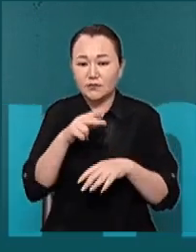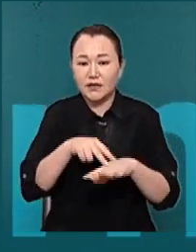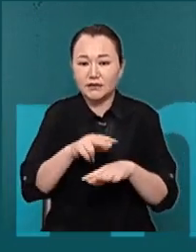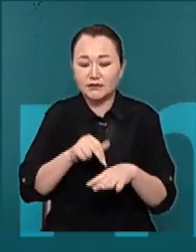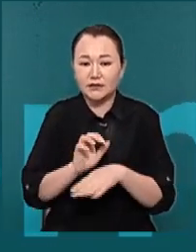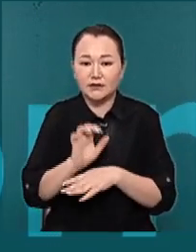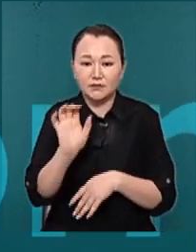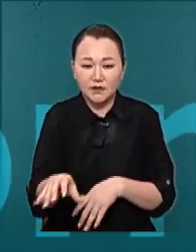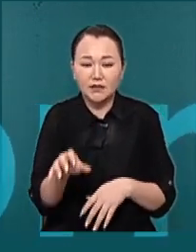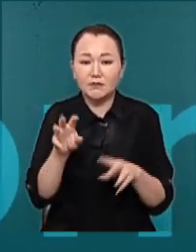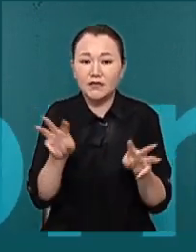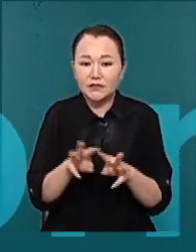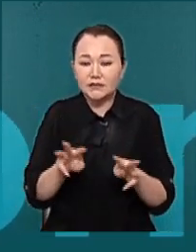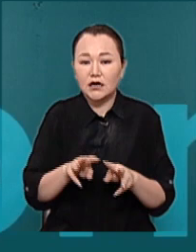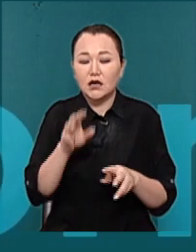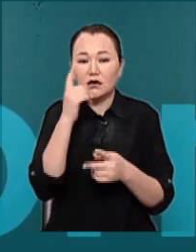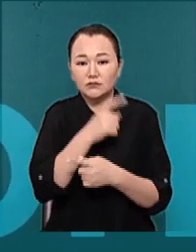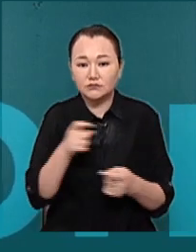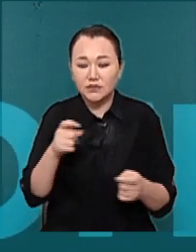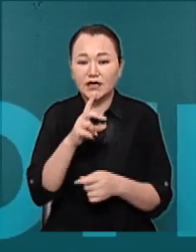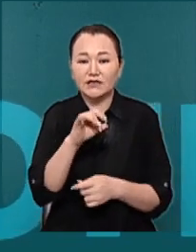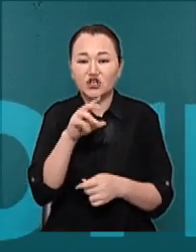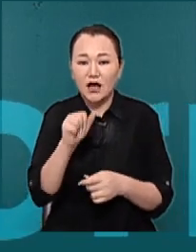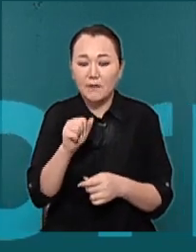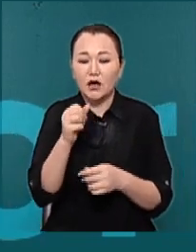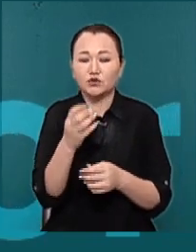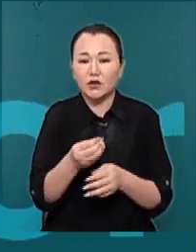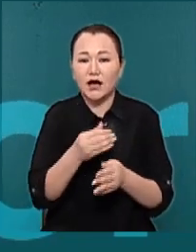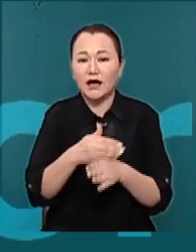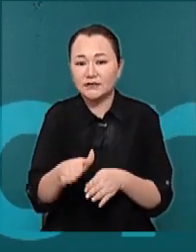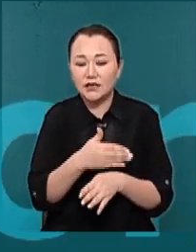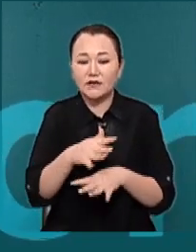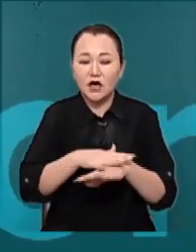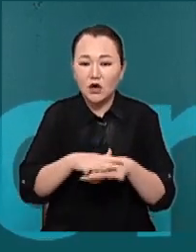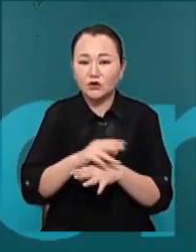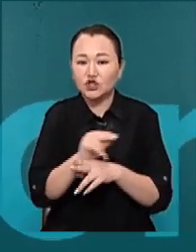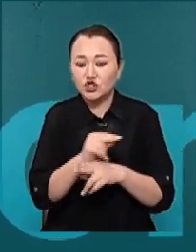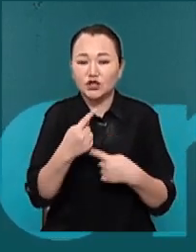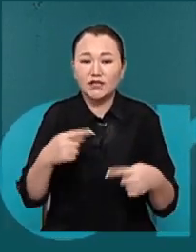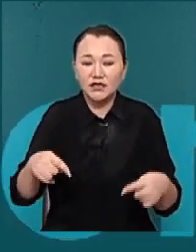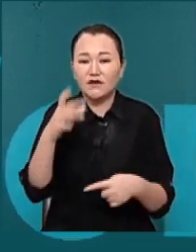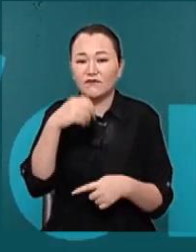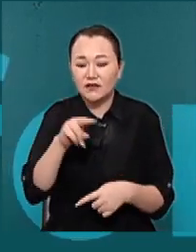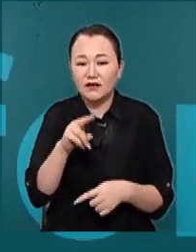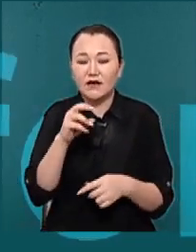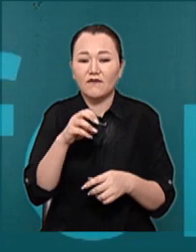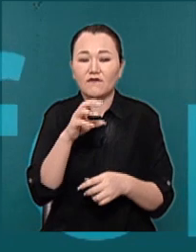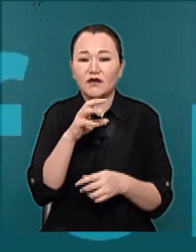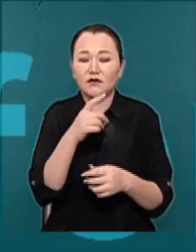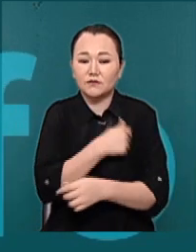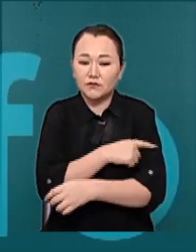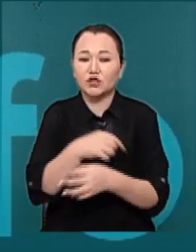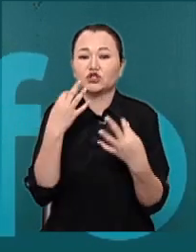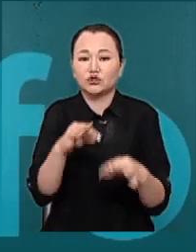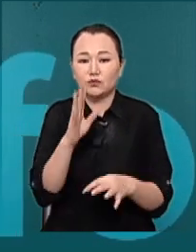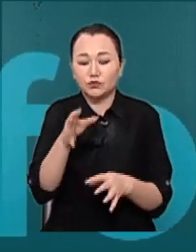жолданды. Министрлік өкілдерінің айтуынша, хиджамадан бөлек халықтың ем жасаудың кейбір түрлеріне ведомство рұқсат